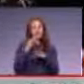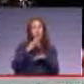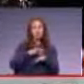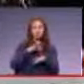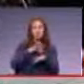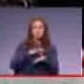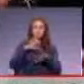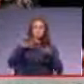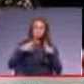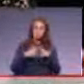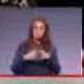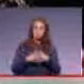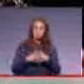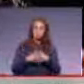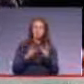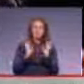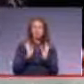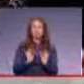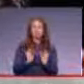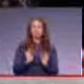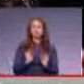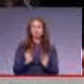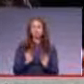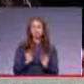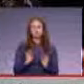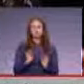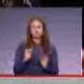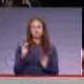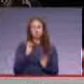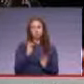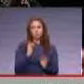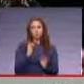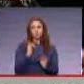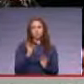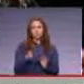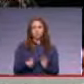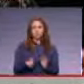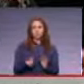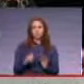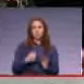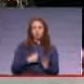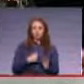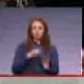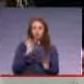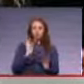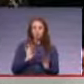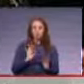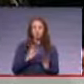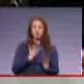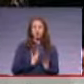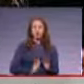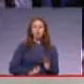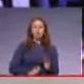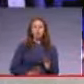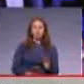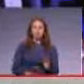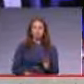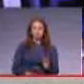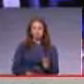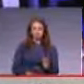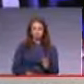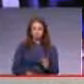اللي بيسبوهم والمحيطين بيهم، لأن دي بتبقى يعني ربنا نزل في قلبهم الرحمة على الآخرين.